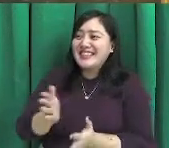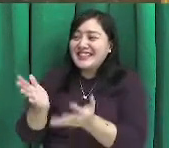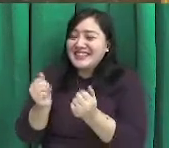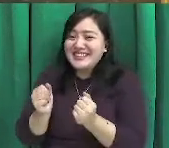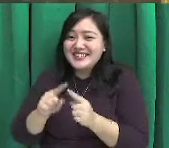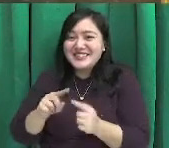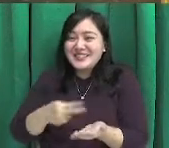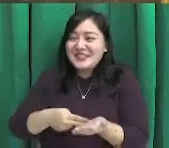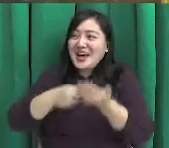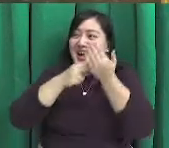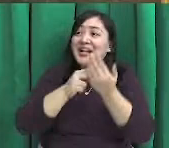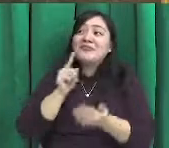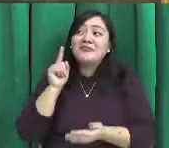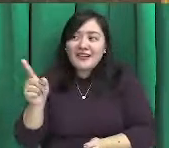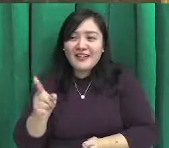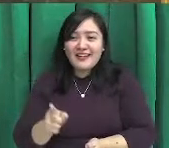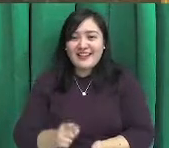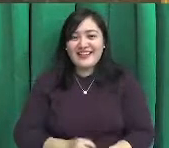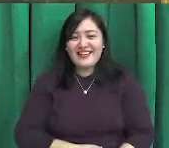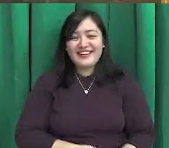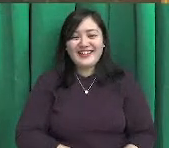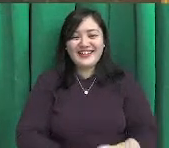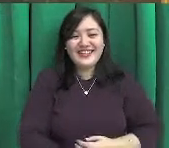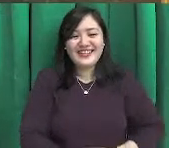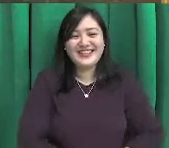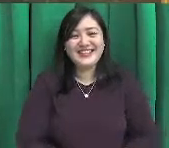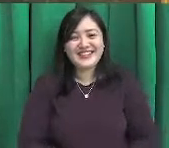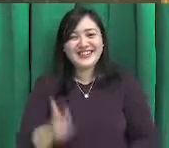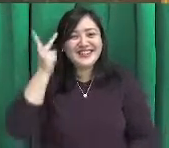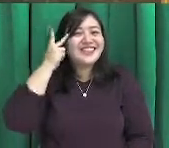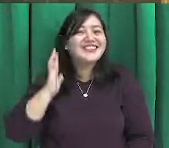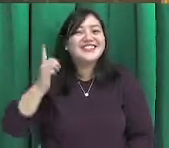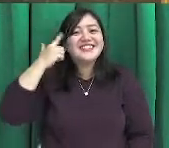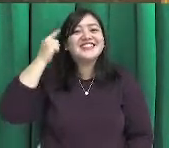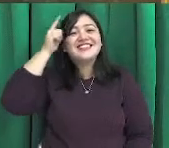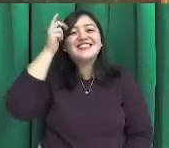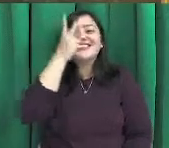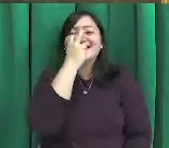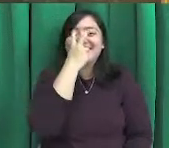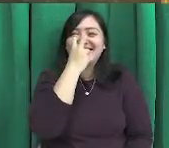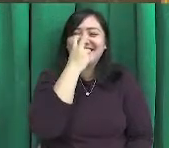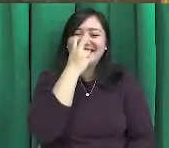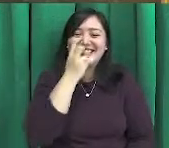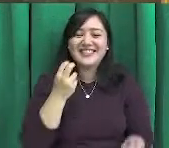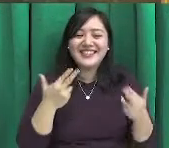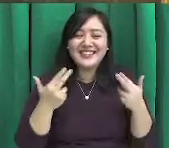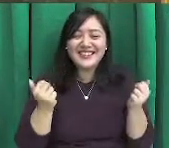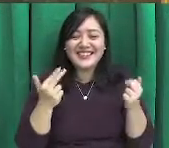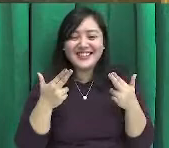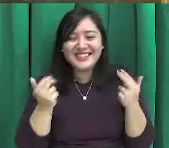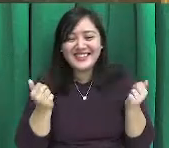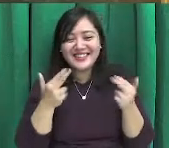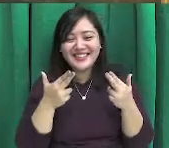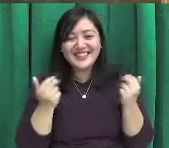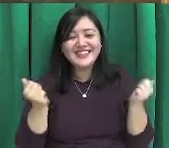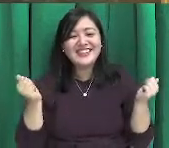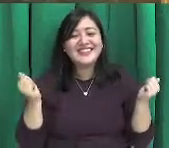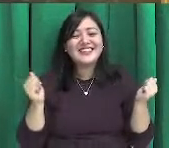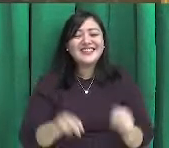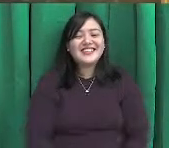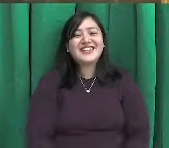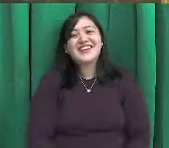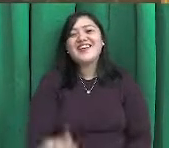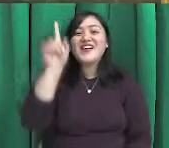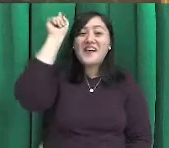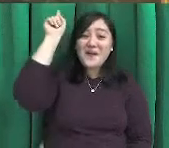makatulong ako. No. Go ahead, Nida. Biro lang yun, ha? At ano po,